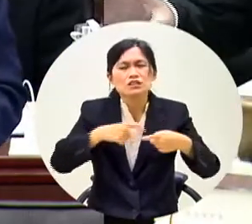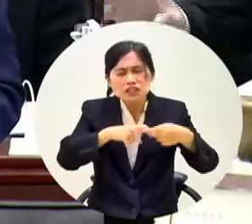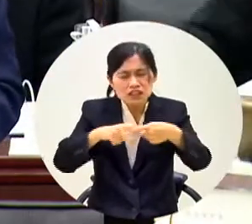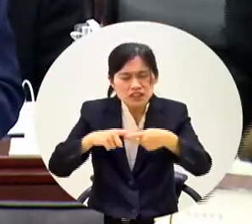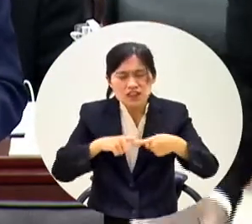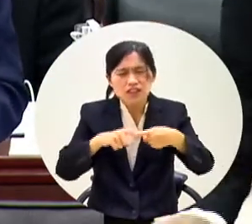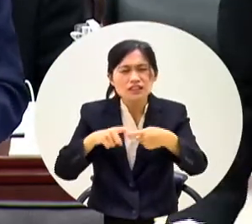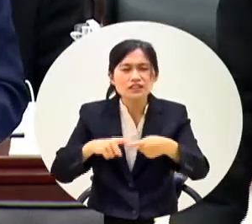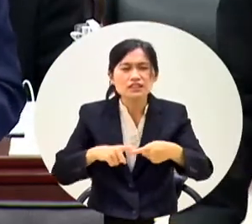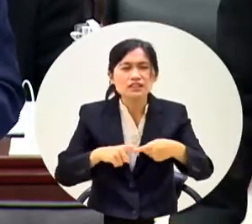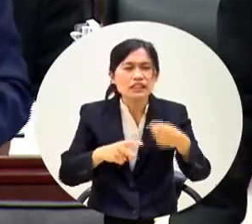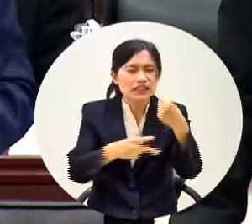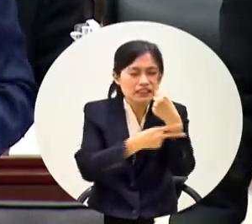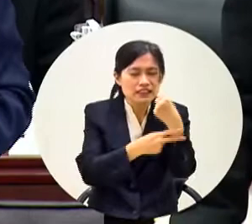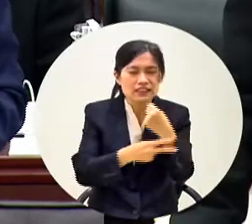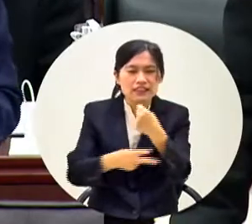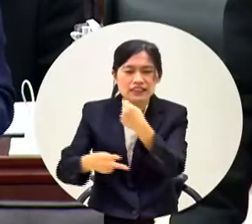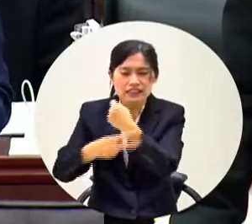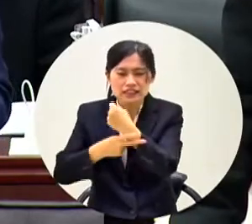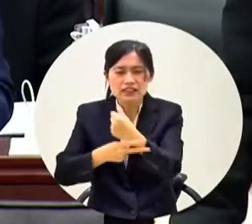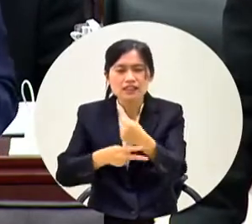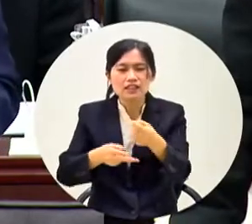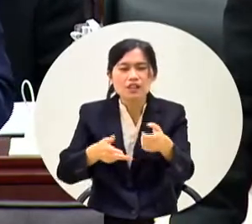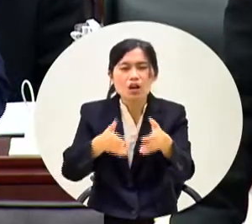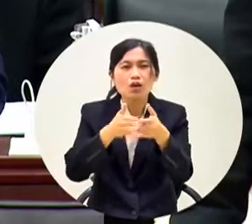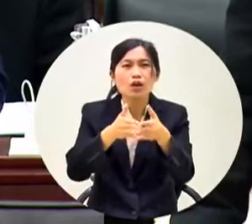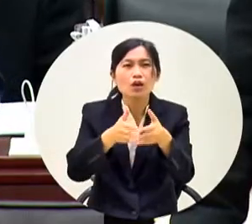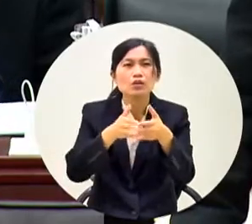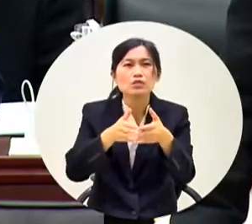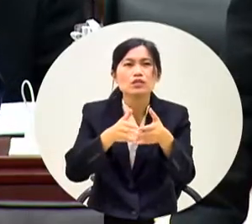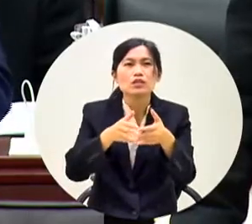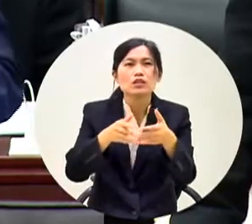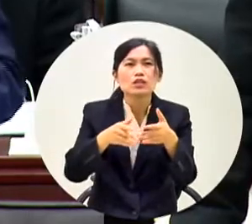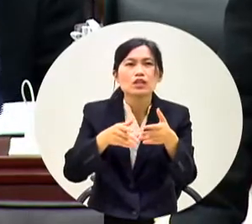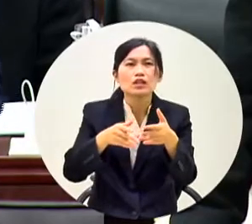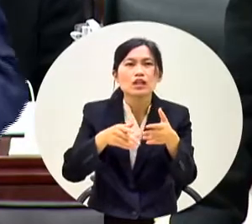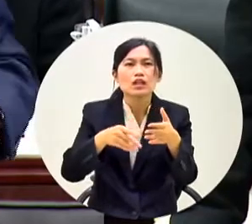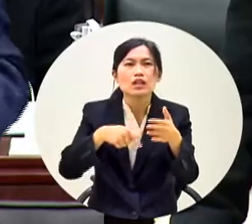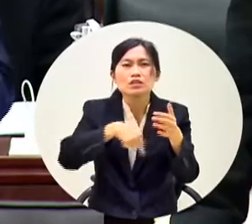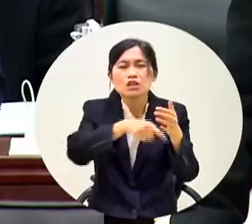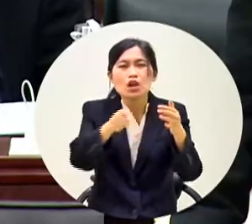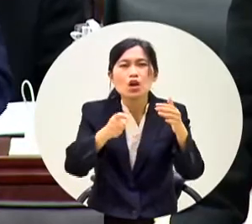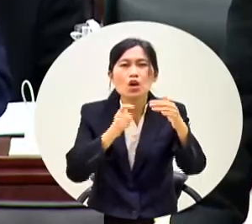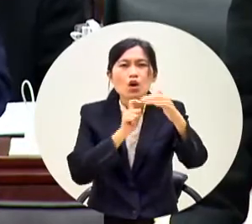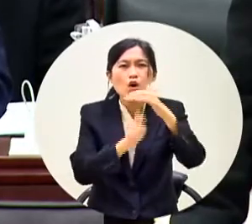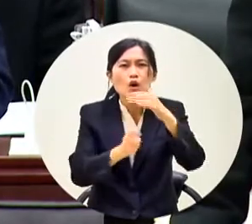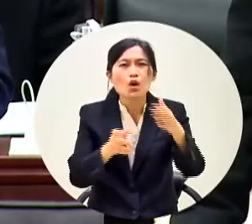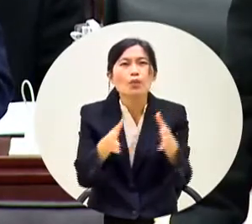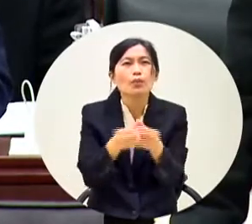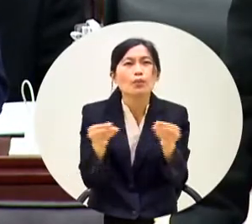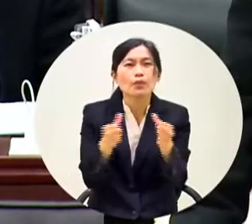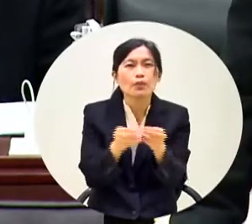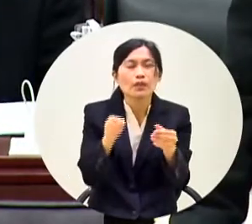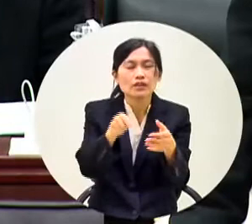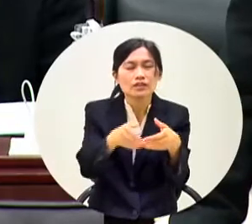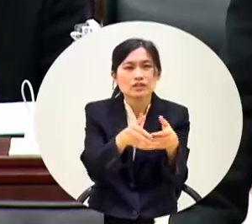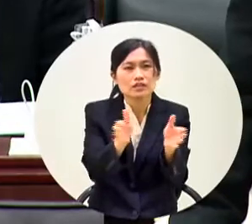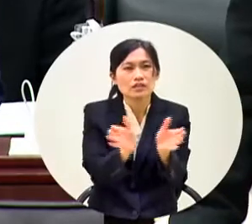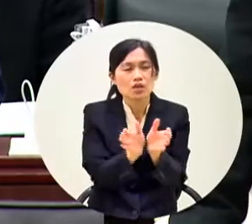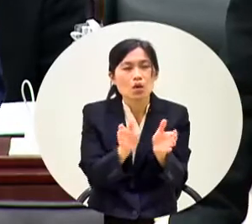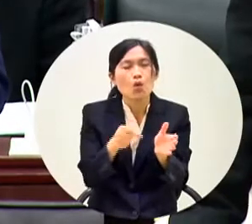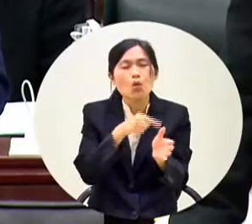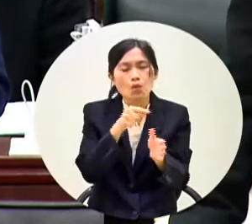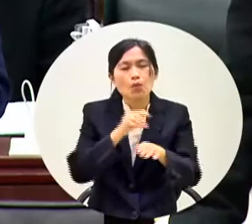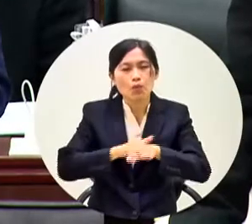台南里甲湾内里嘛。 伊就免行为国道四号遐去啦，简单讲吼，啊，所以这个部分阮就分期过